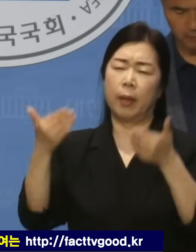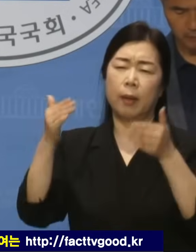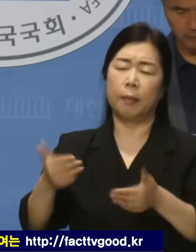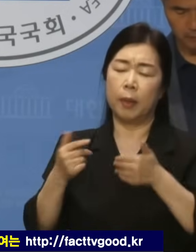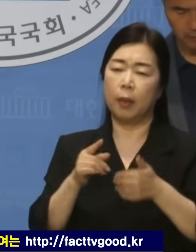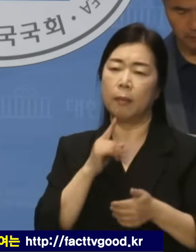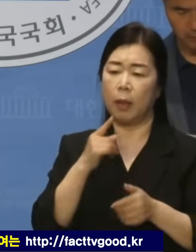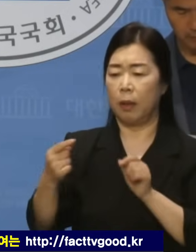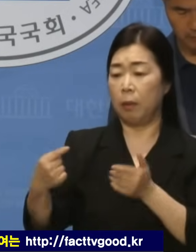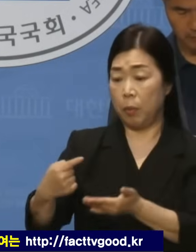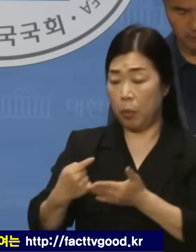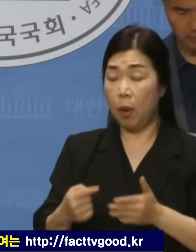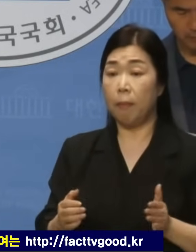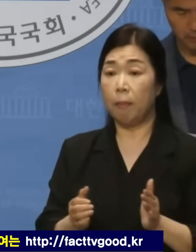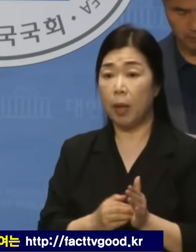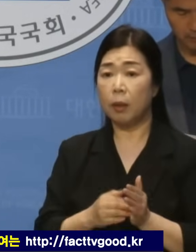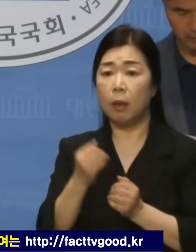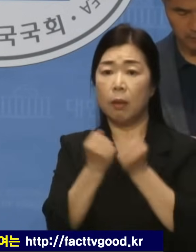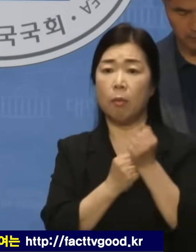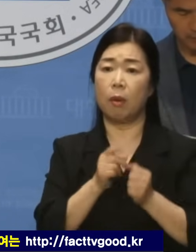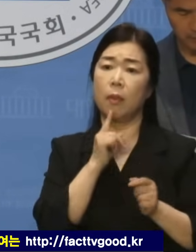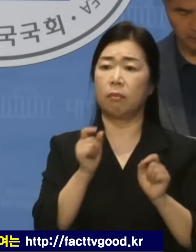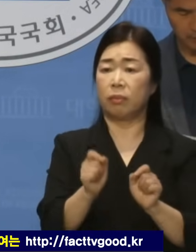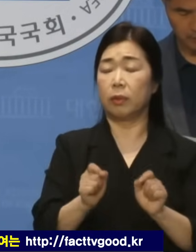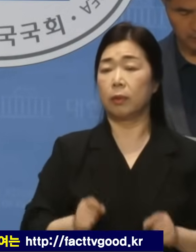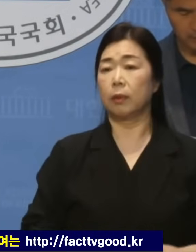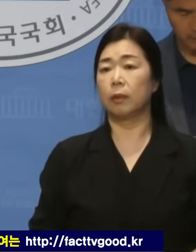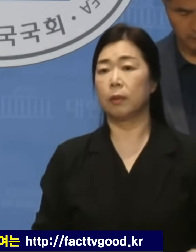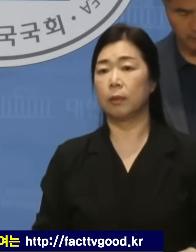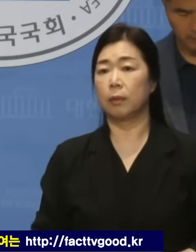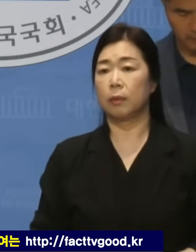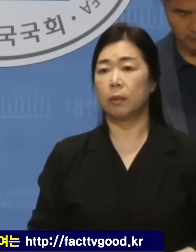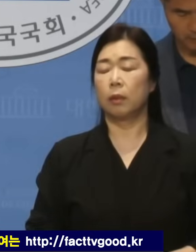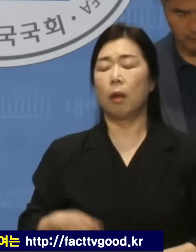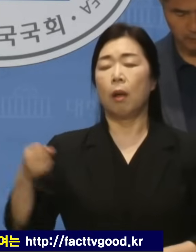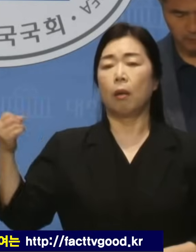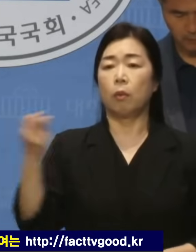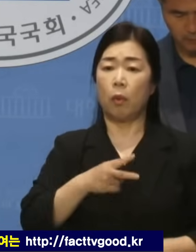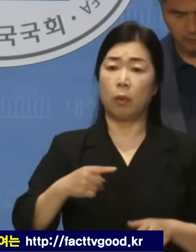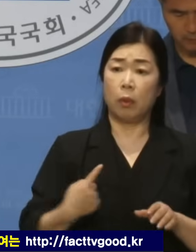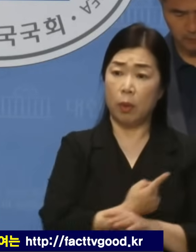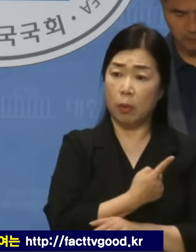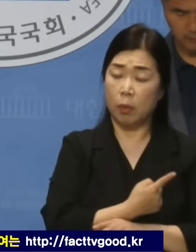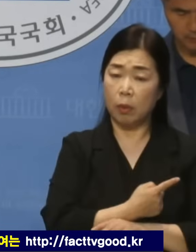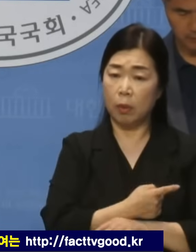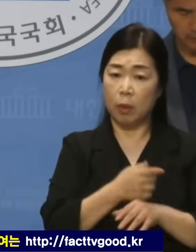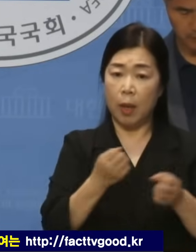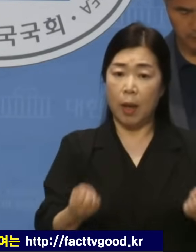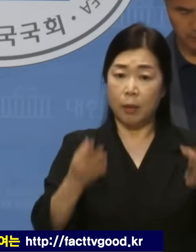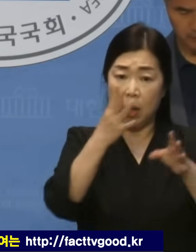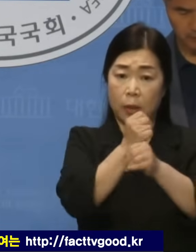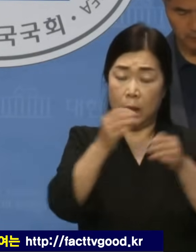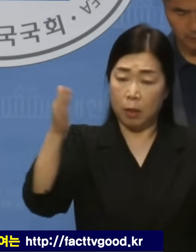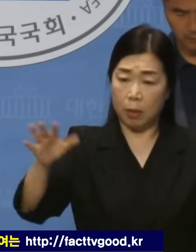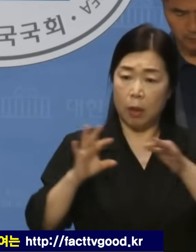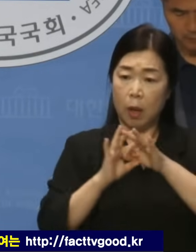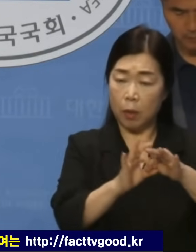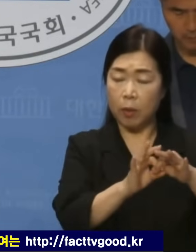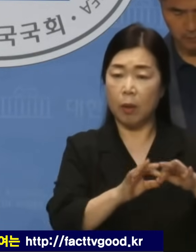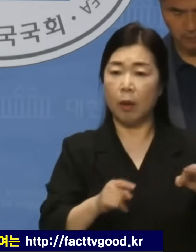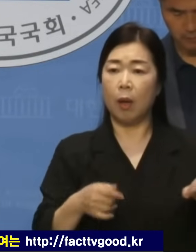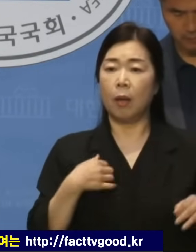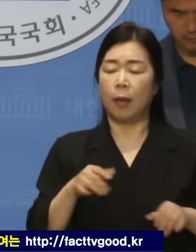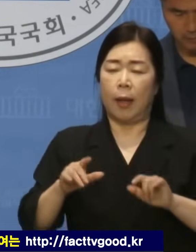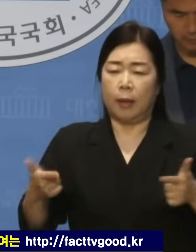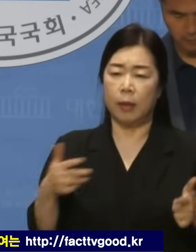일이라 보고받았다는 해명에 그쳤습니다. 이 이외에도 잼버리 기간 내내 계속된 유체이탈